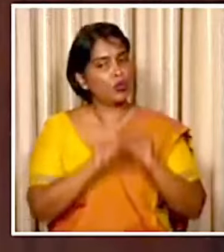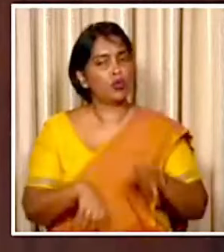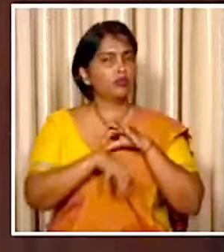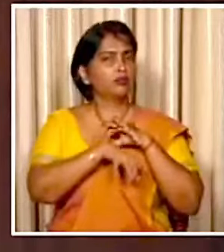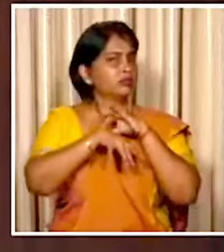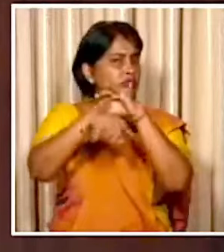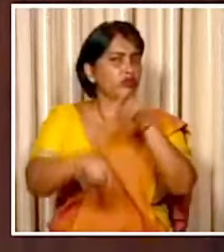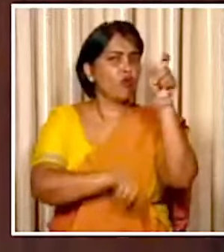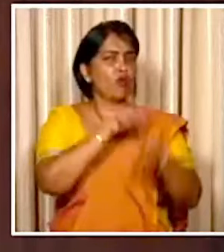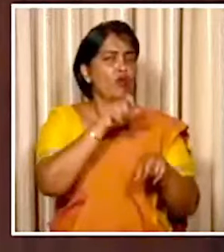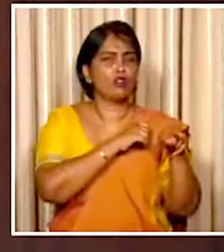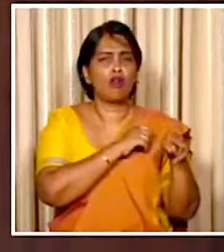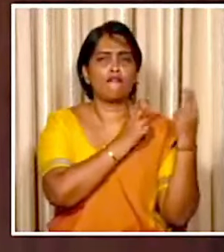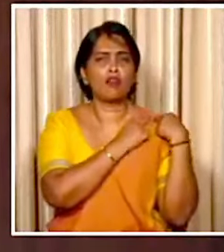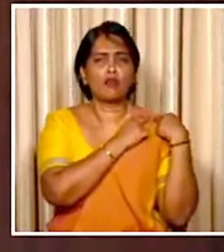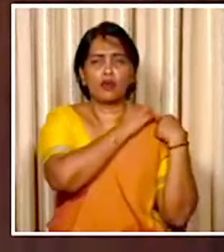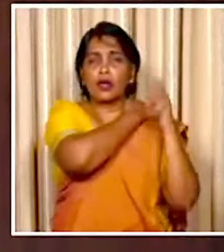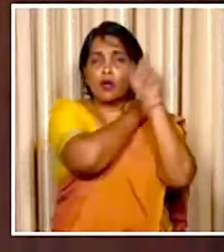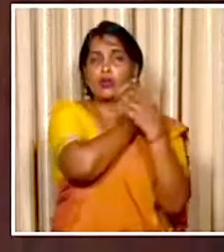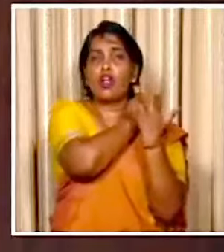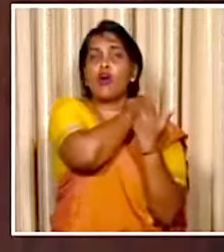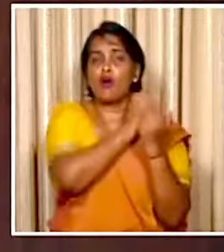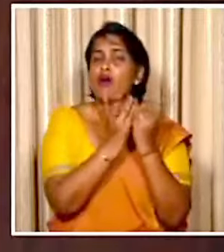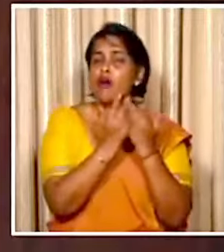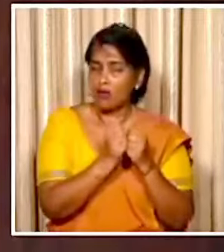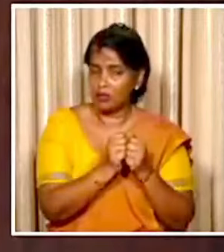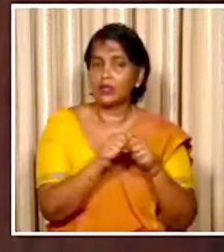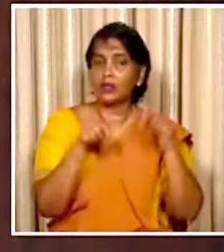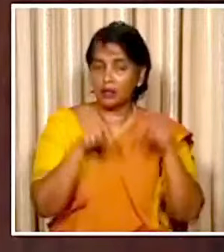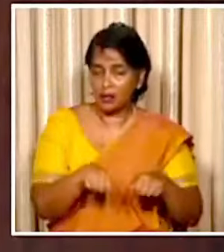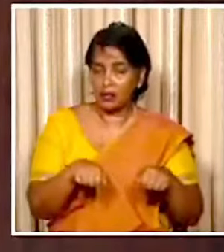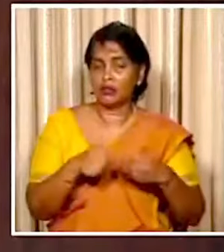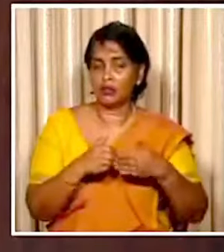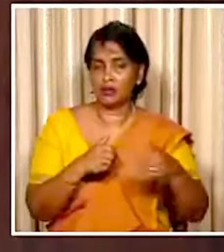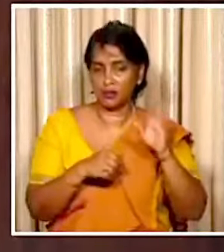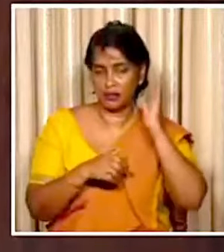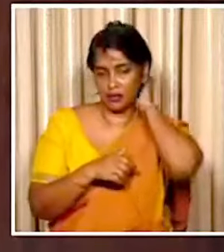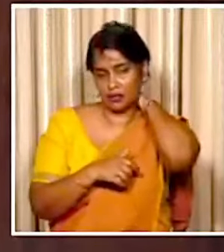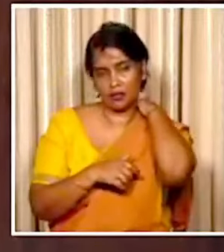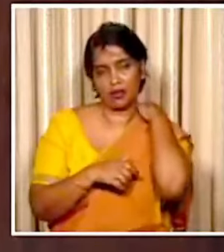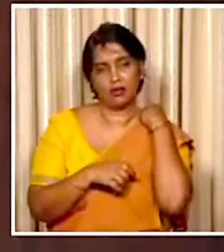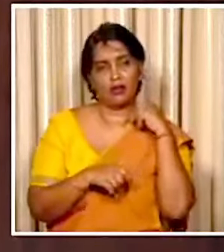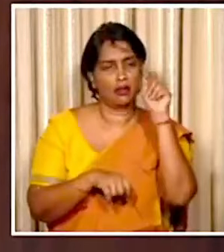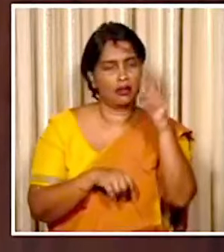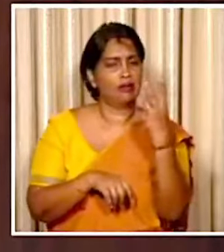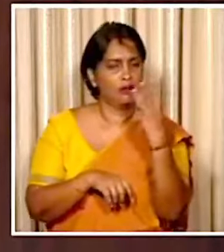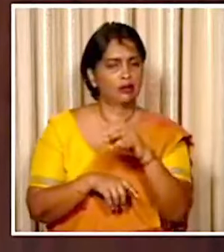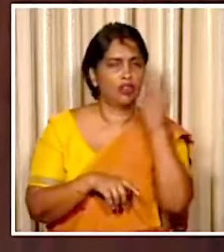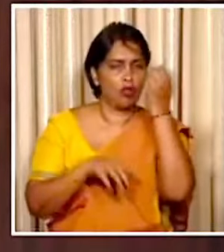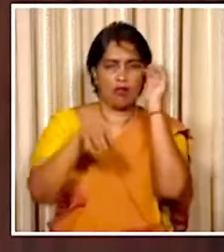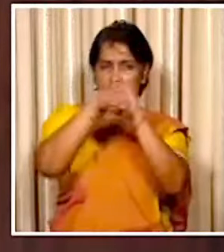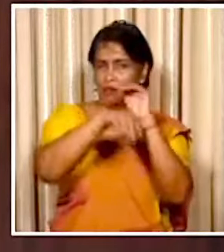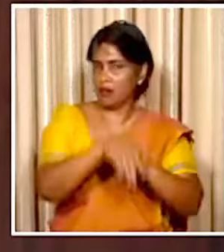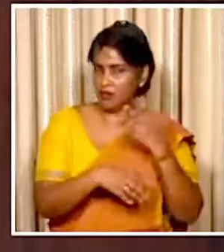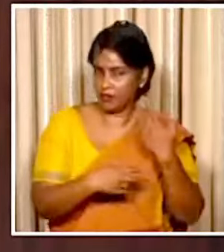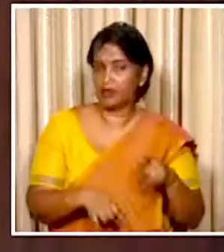ගිය පිරිස මේ අය කී දෙනෙක් අරන් ගිහලා තියෙනවද මේ අය දැන් මේ වෙනකොට කරු කතානායකතුමනි මේ කීප දෙනෙක්ව දැන් සොයලා අතරංගුට අරන්